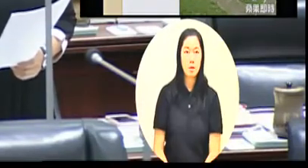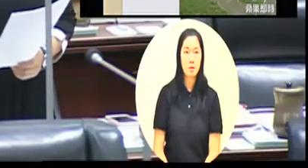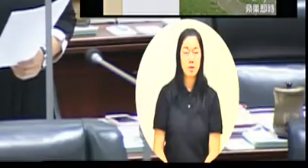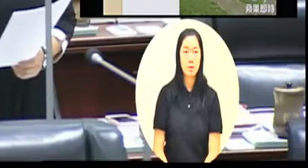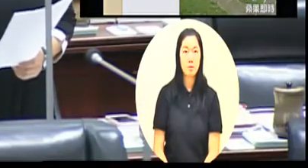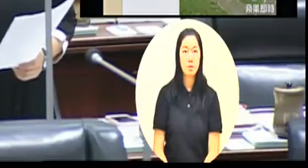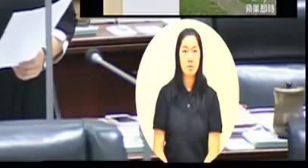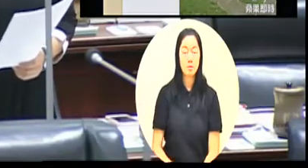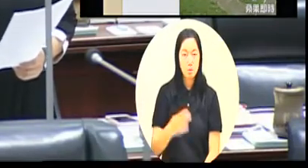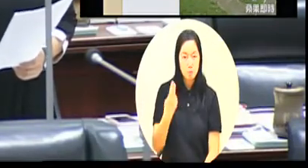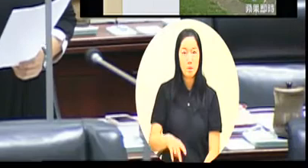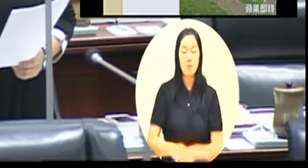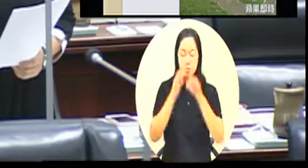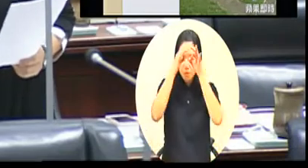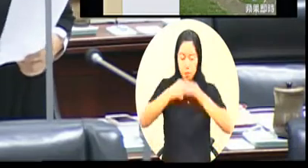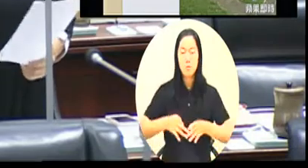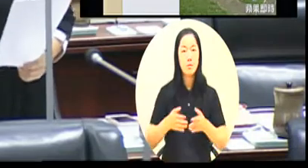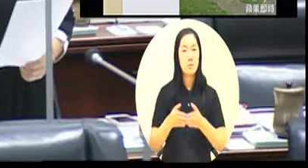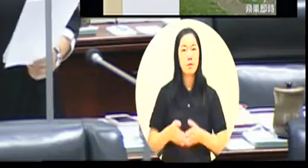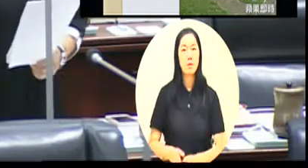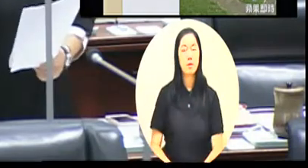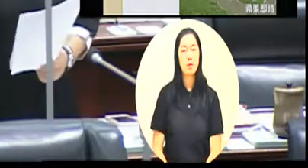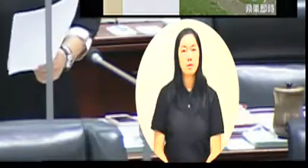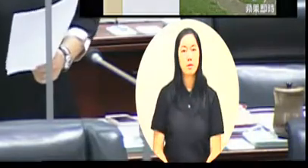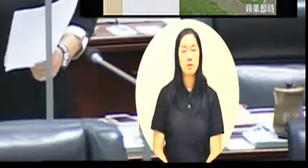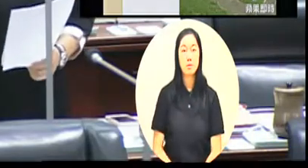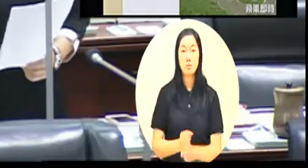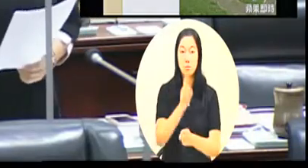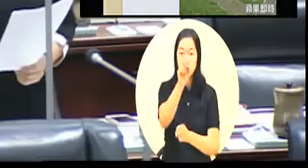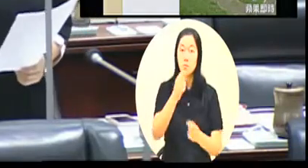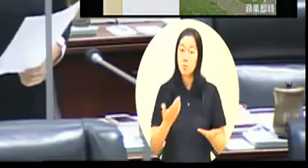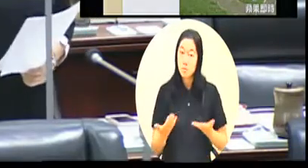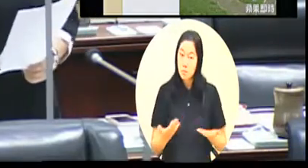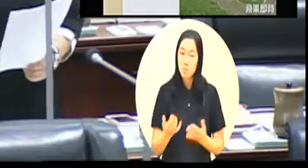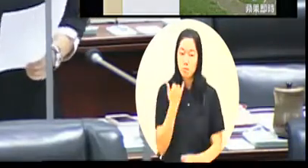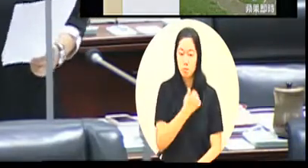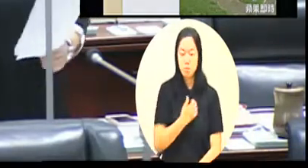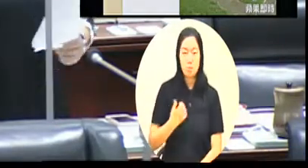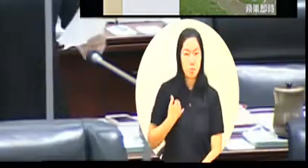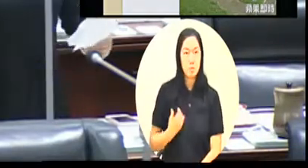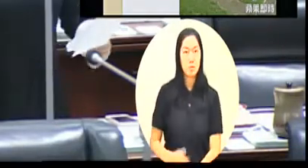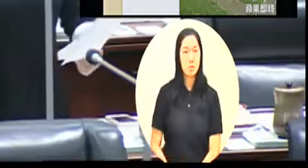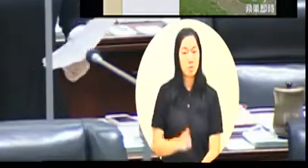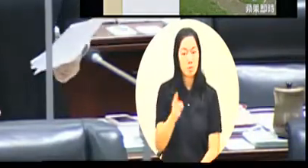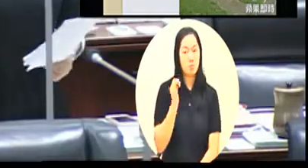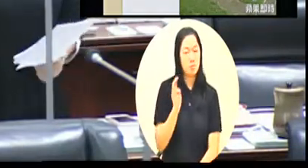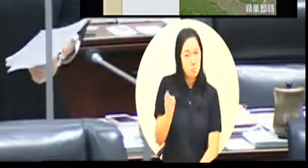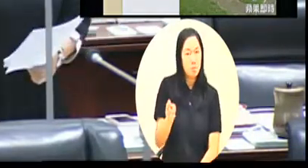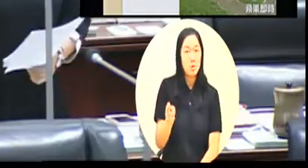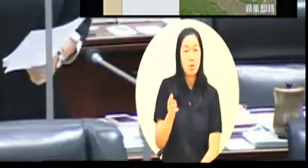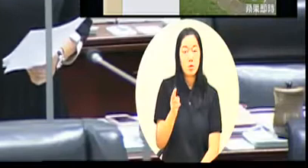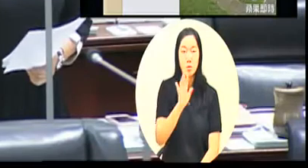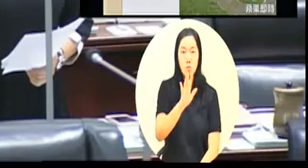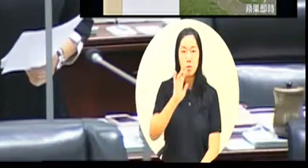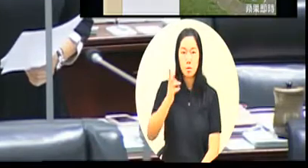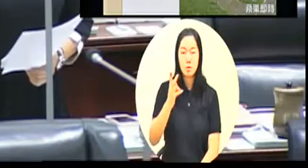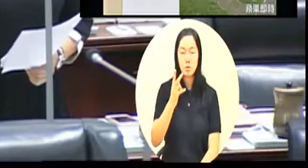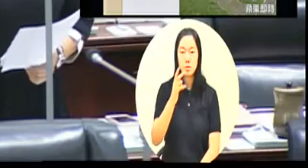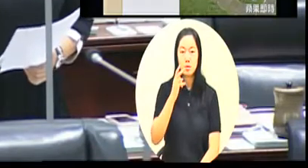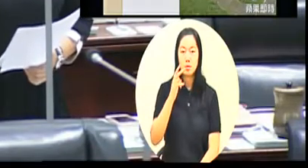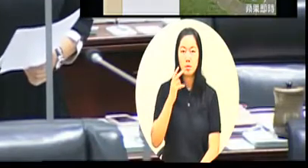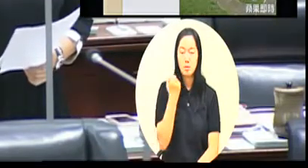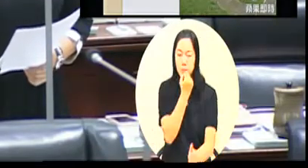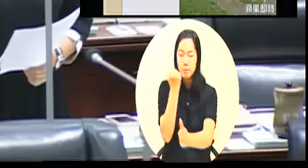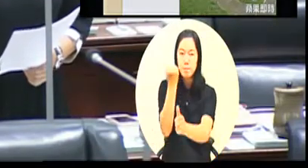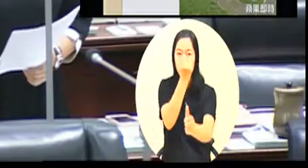个更多的检视，好，就是说做一件事情可能你要求了，可是你并没有去检视它，